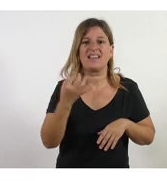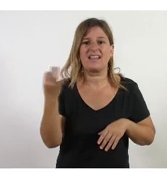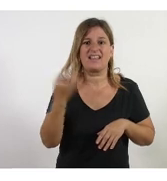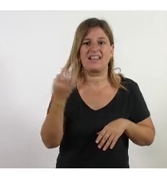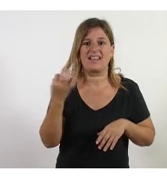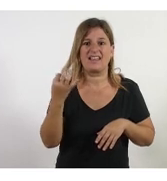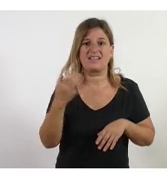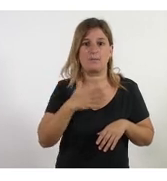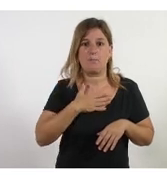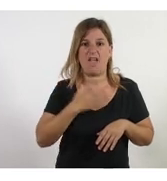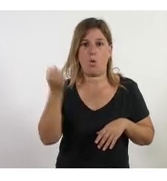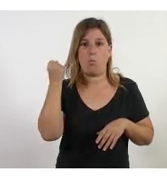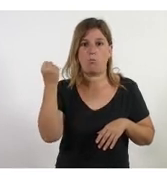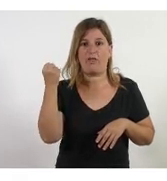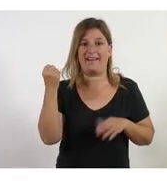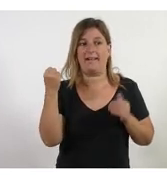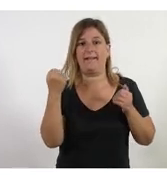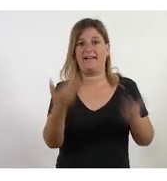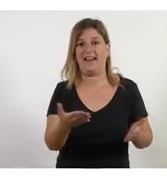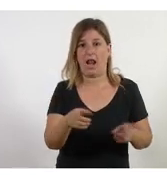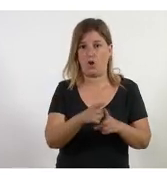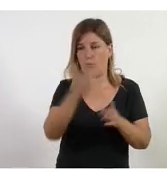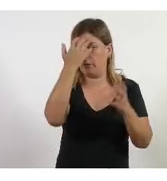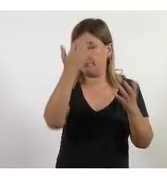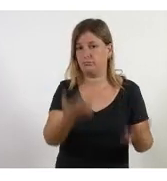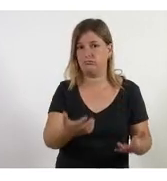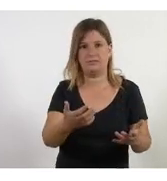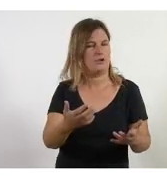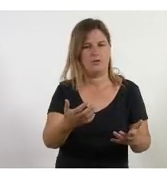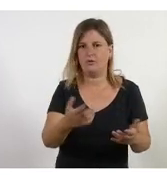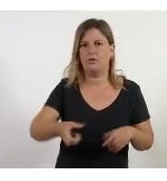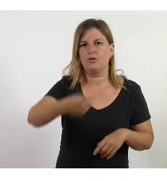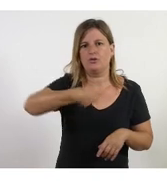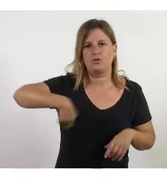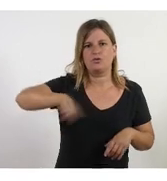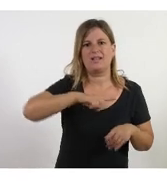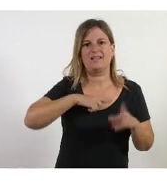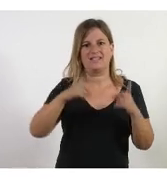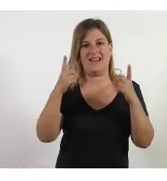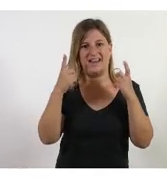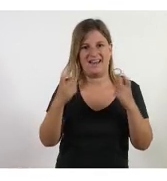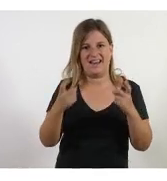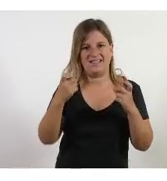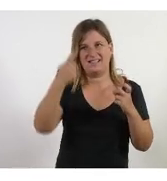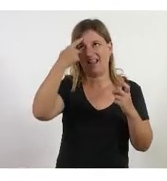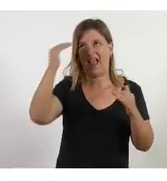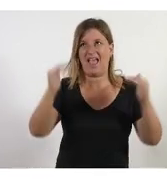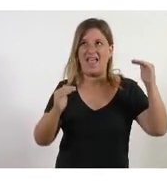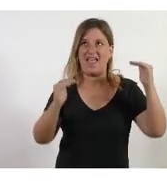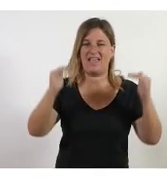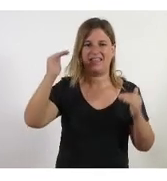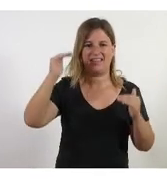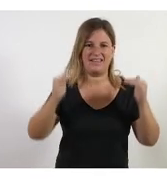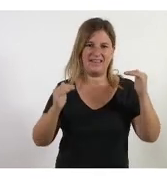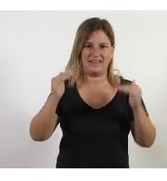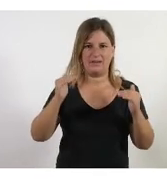el nostre poder. I nosaltres el que necessitem és equilibrar-nos per poder